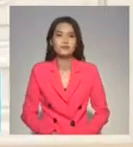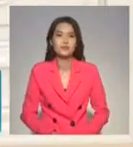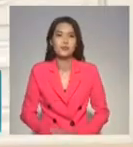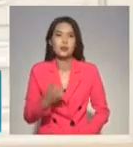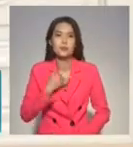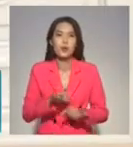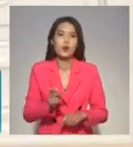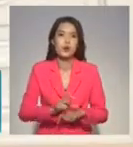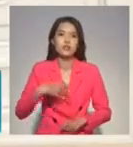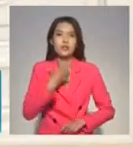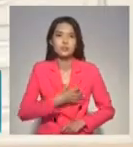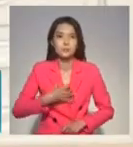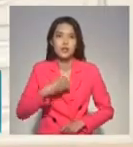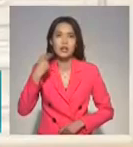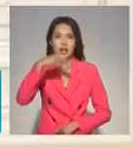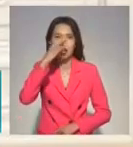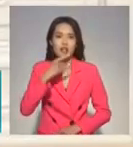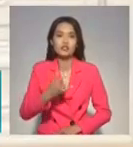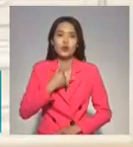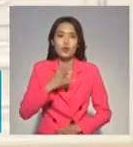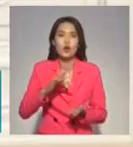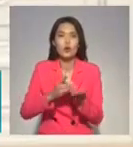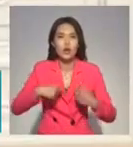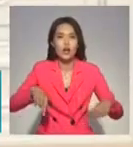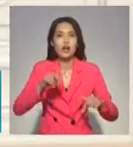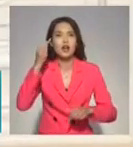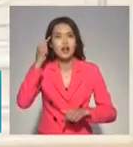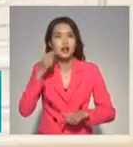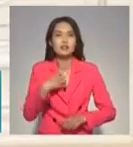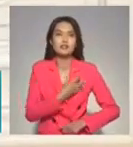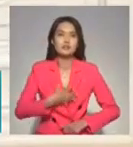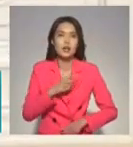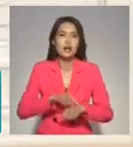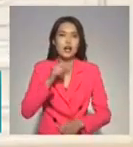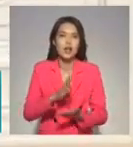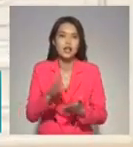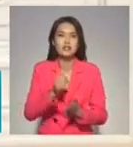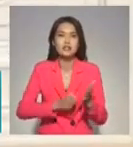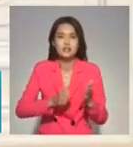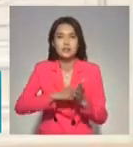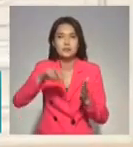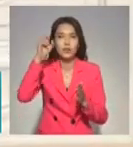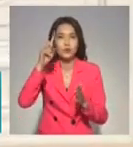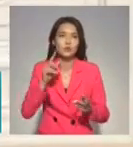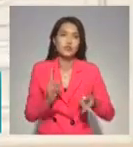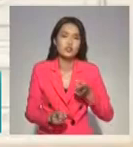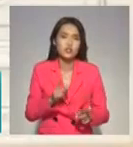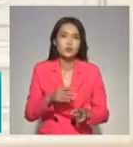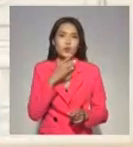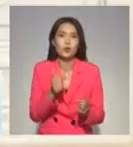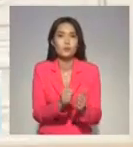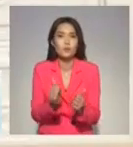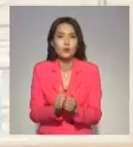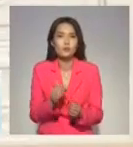Бұл өте маңызды сапар. Қазақстан біз үшін Орталық Азия аймағындағы аса маңызды серіктес. Өйткені елімізді шын мәнінде аймақтағы көшбасшы